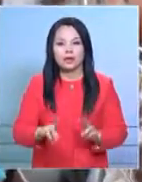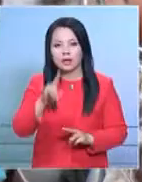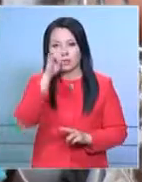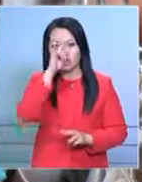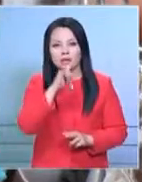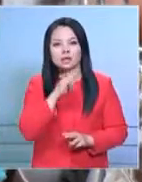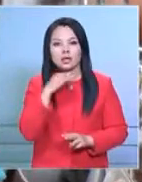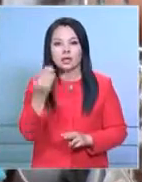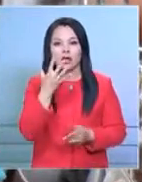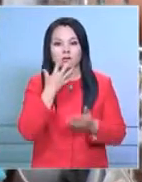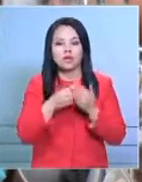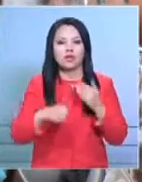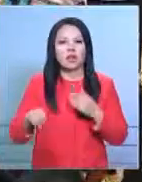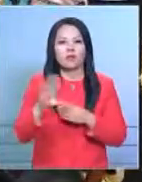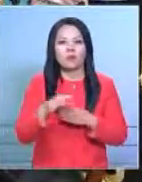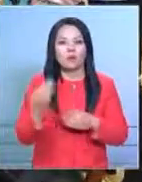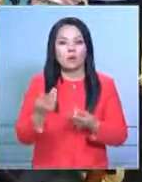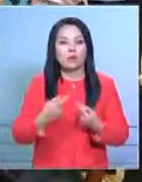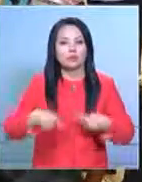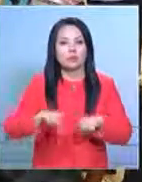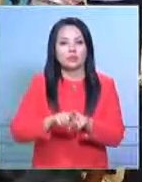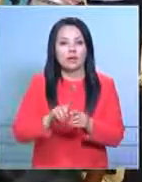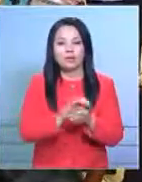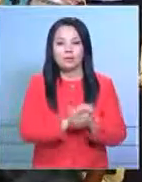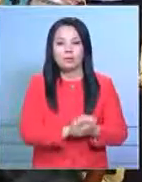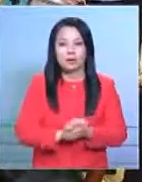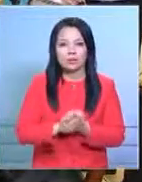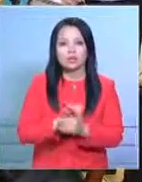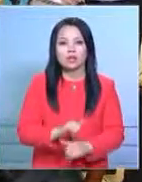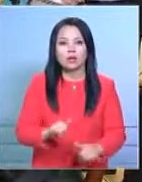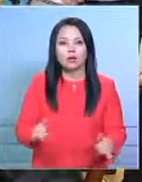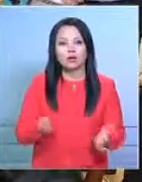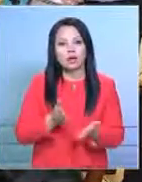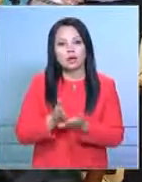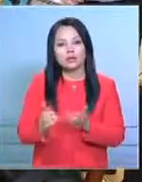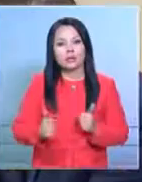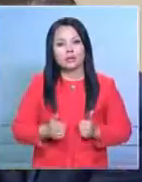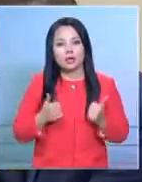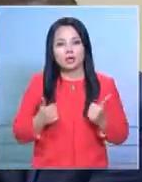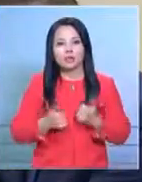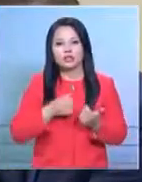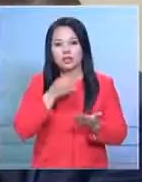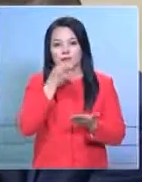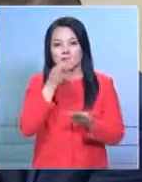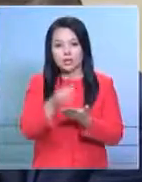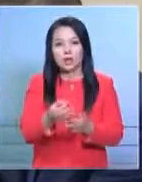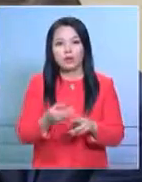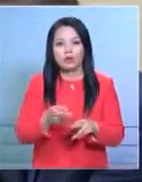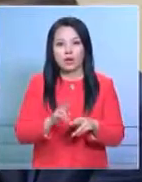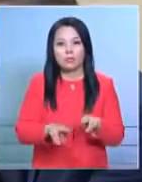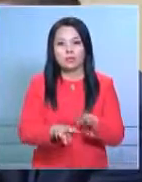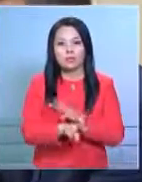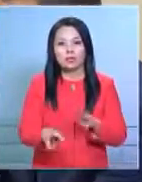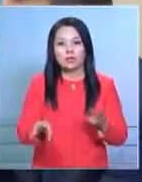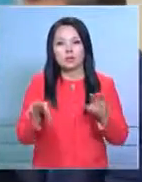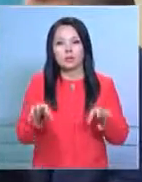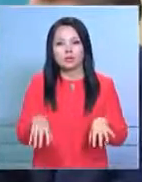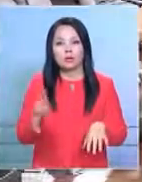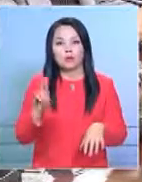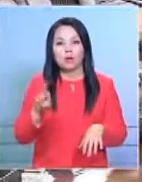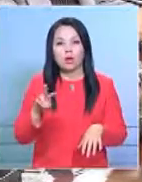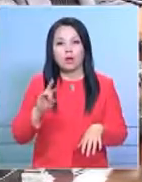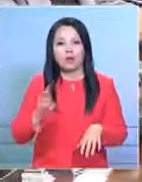Қазақстанның Еуроодақпен арадағы ынтымақтастықты одан әрі дамытуға барынша ынталы екенін жеткізді. Сөйтіп мәжіліс төрағасы